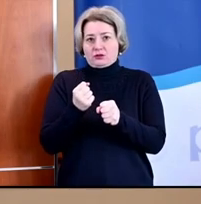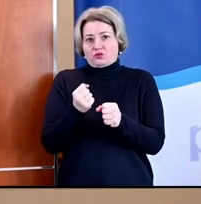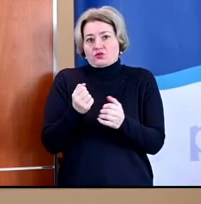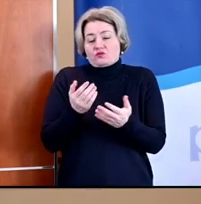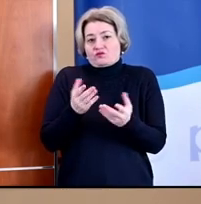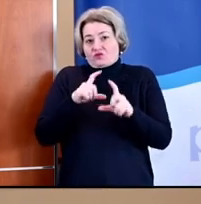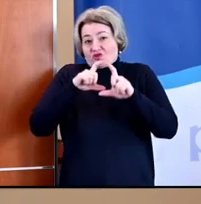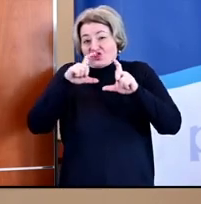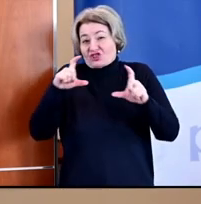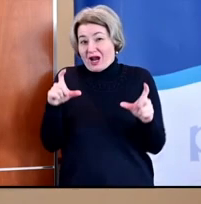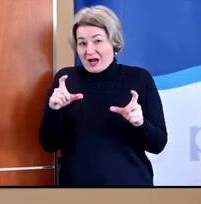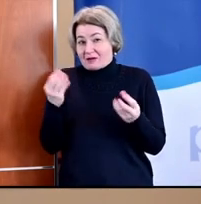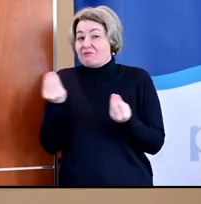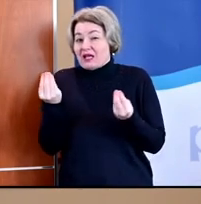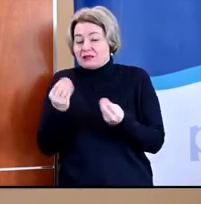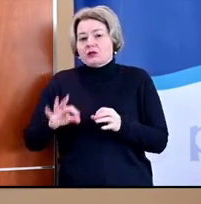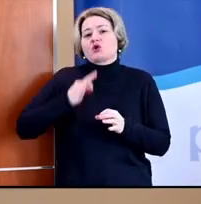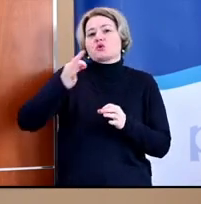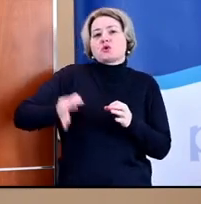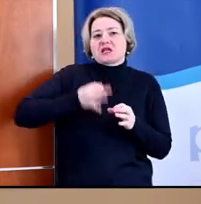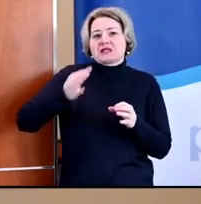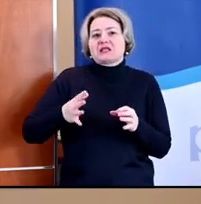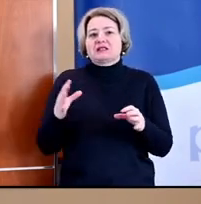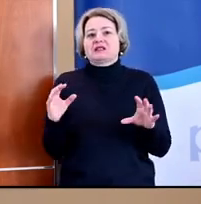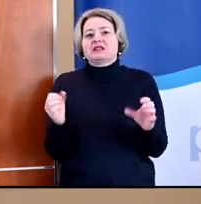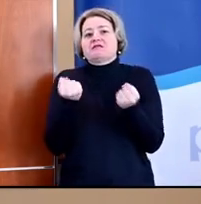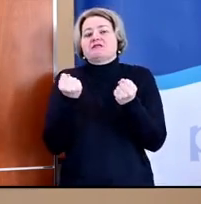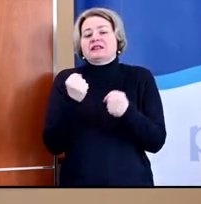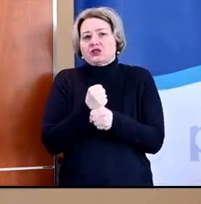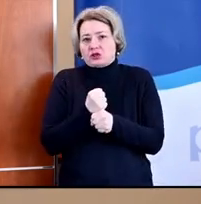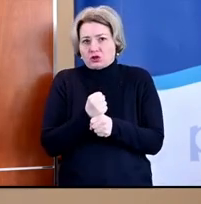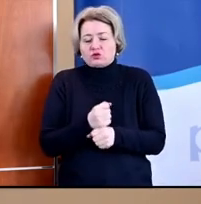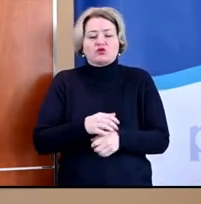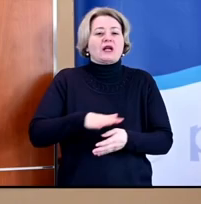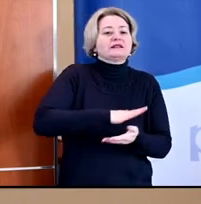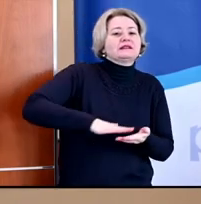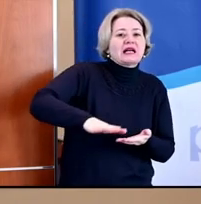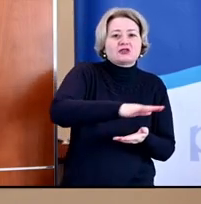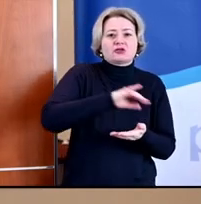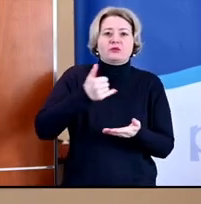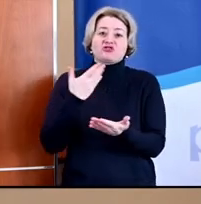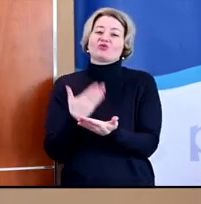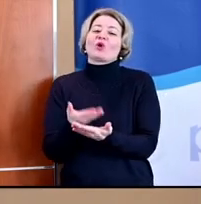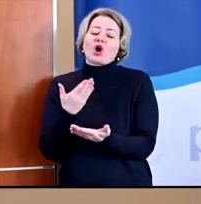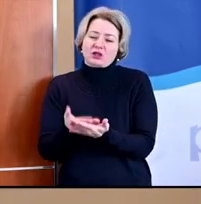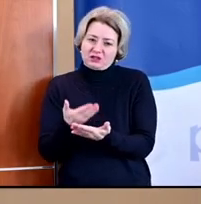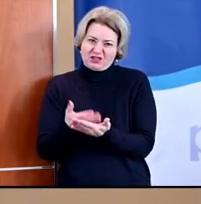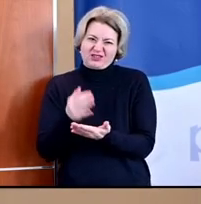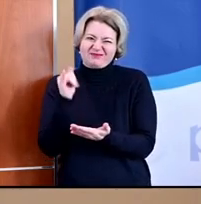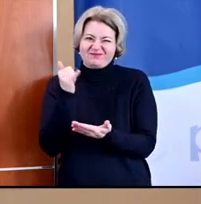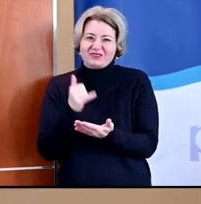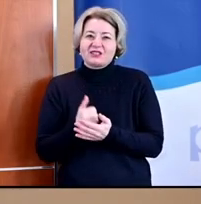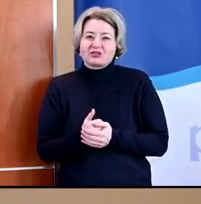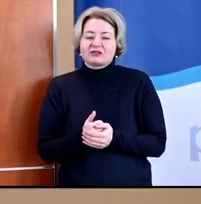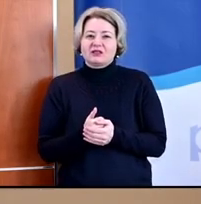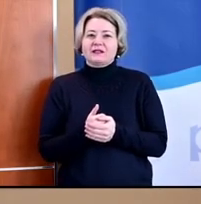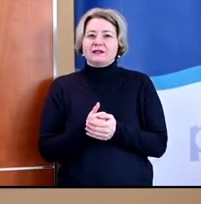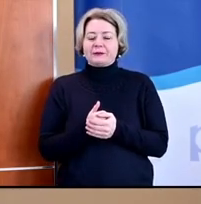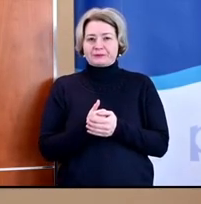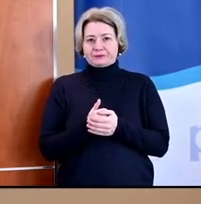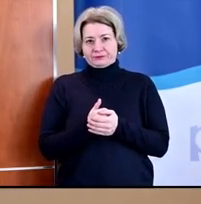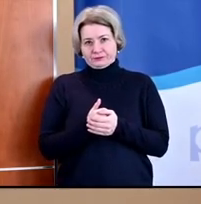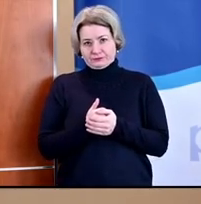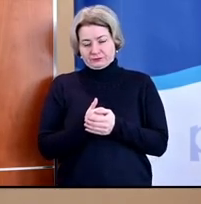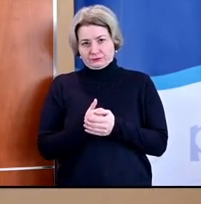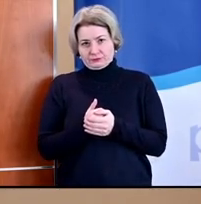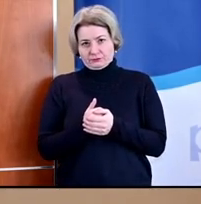ami nem csak a környezeti fenntarthatóságot jelenti hanem a társadalmi fenntarthatóságot és a gazdasági fenntarthatóságot is